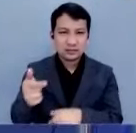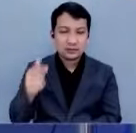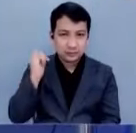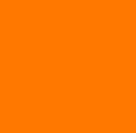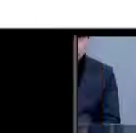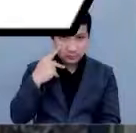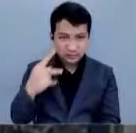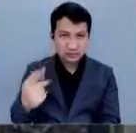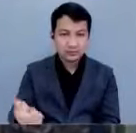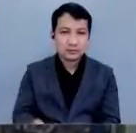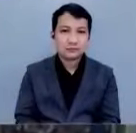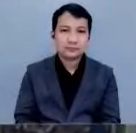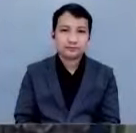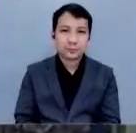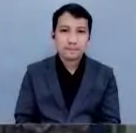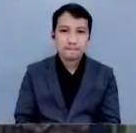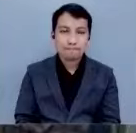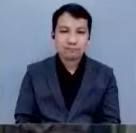Punsalang.